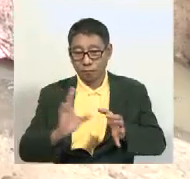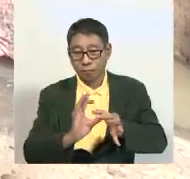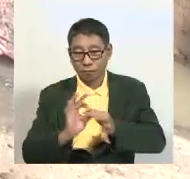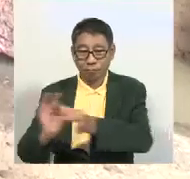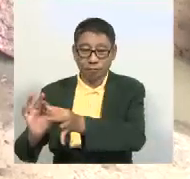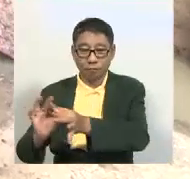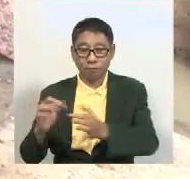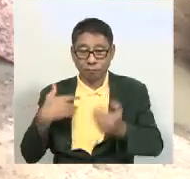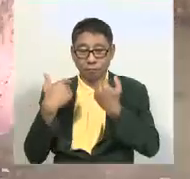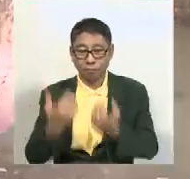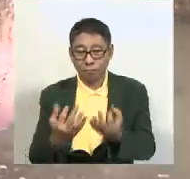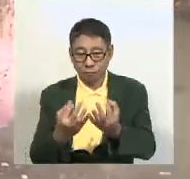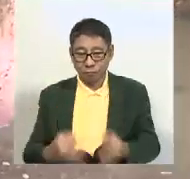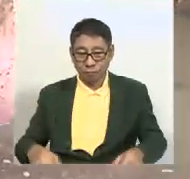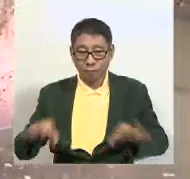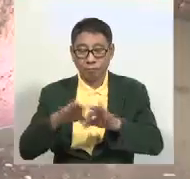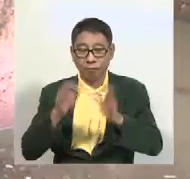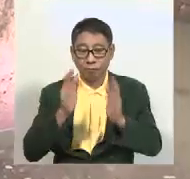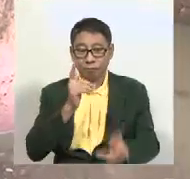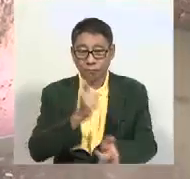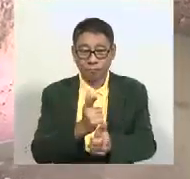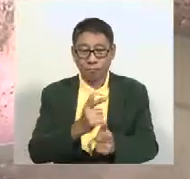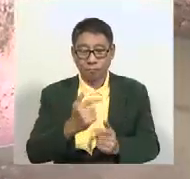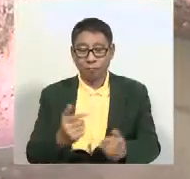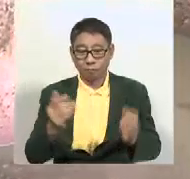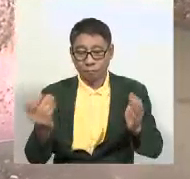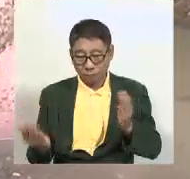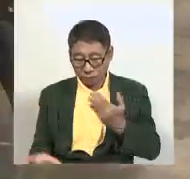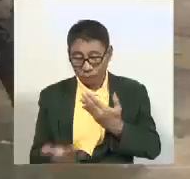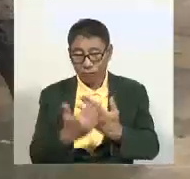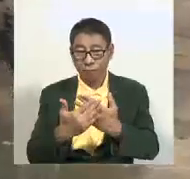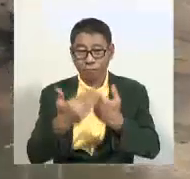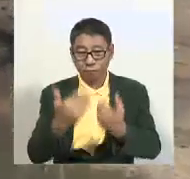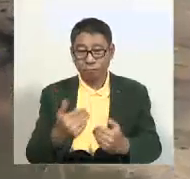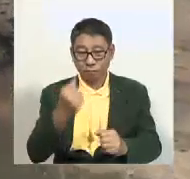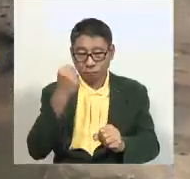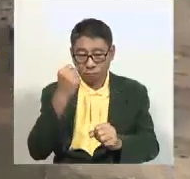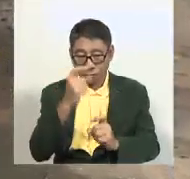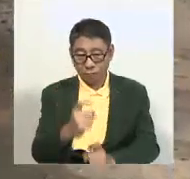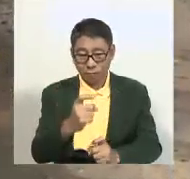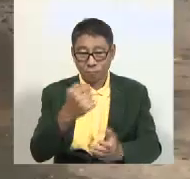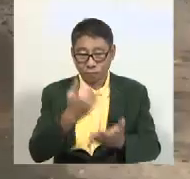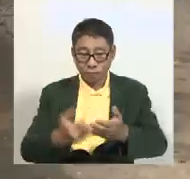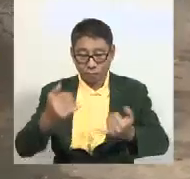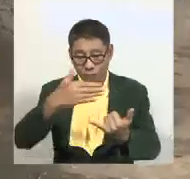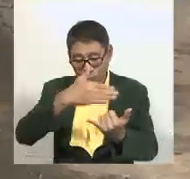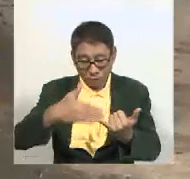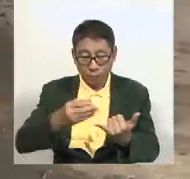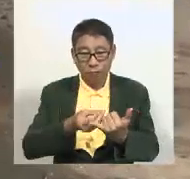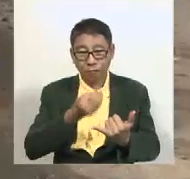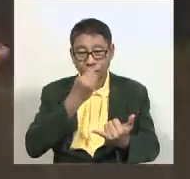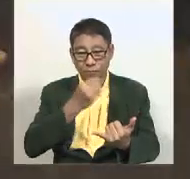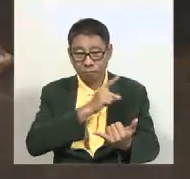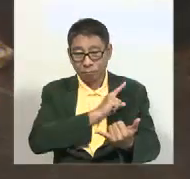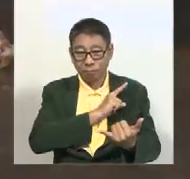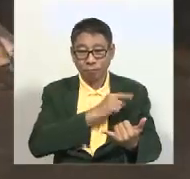องค่ะที่สำคัญสำหรับผู้เลี้ยงหมูไม่ควรสัมผัสสัตว์ที่ตายผิดปกติหรือว่านำมาชำแหละเพื่อรับประทานนะ